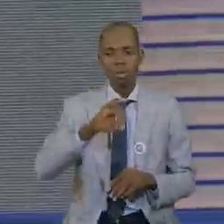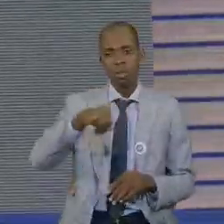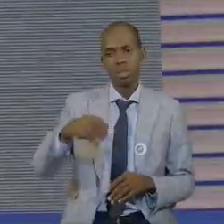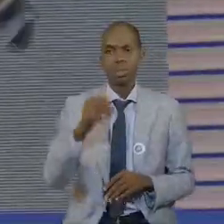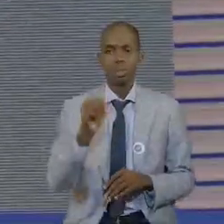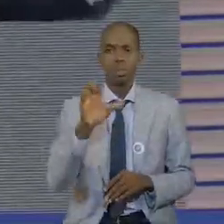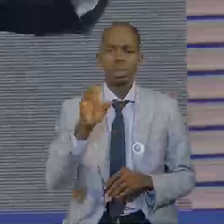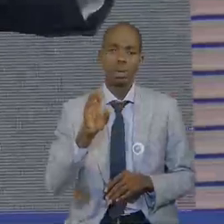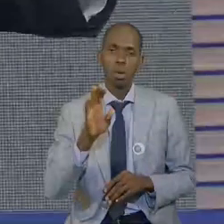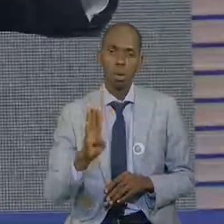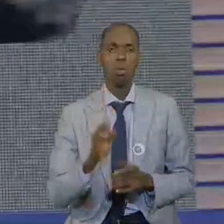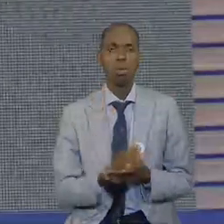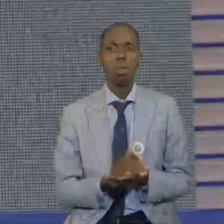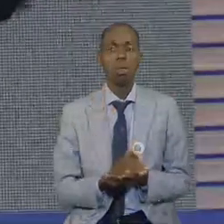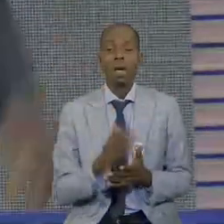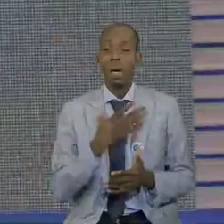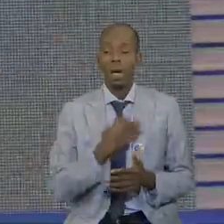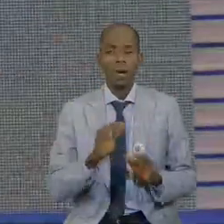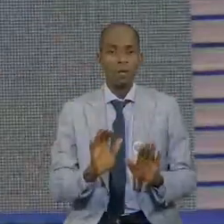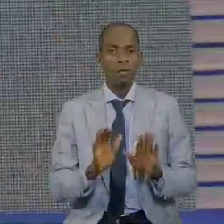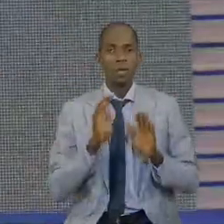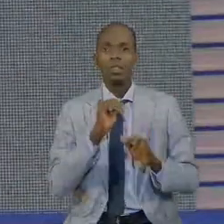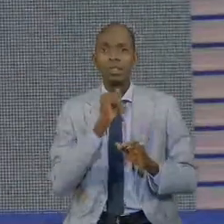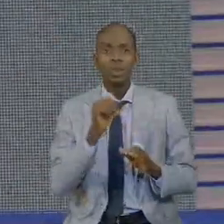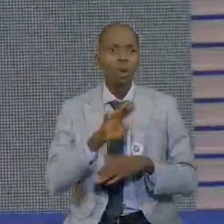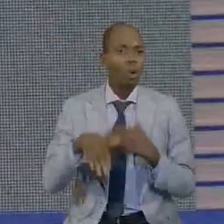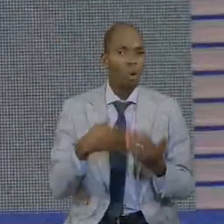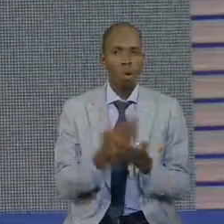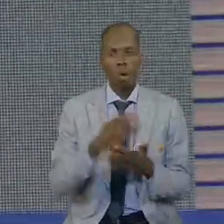ne crains rien. And fear thou not, all men of Israel. Et